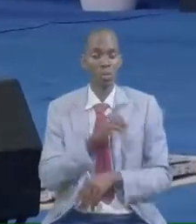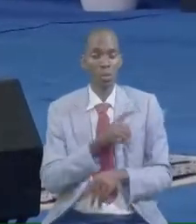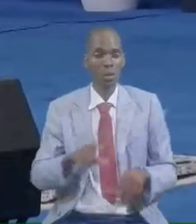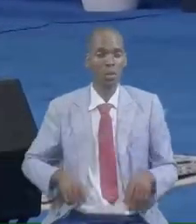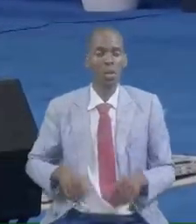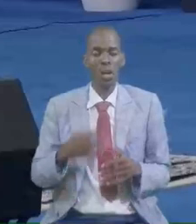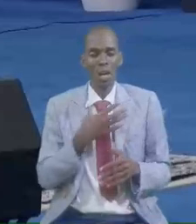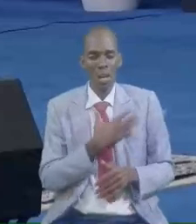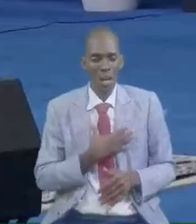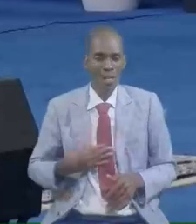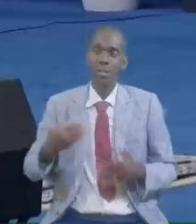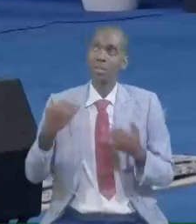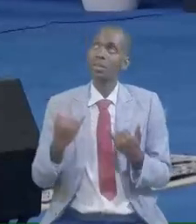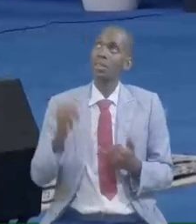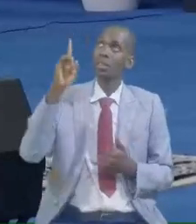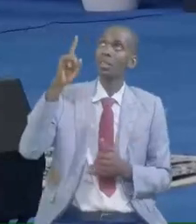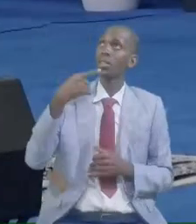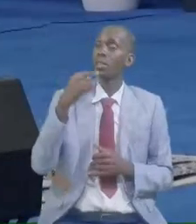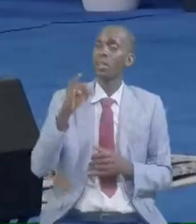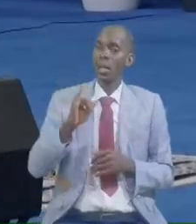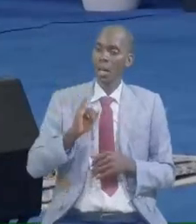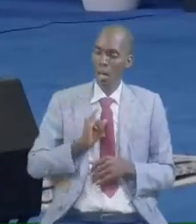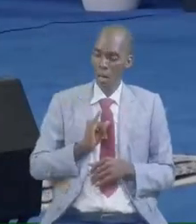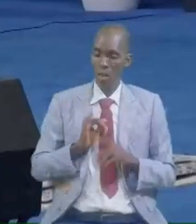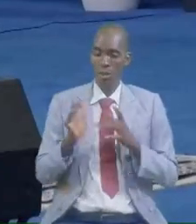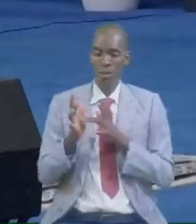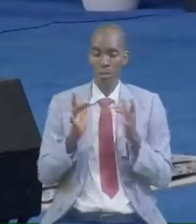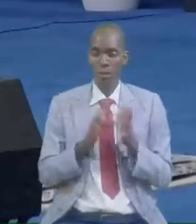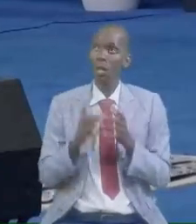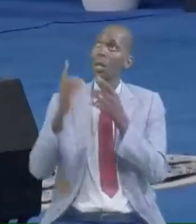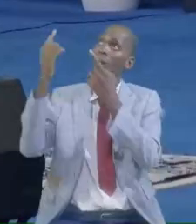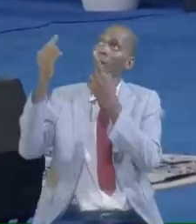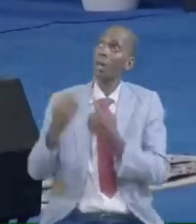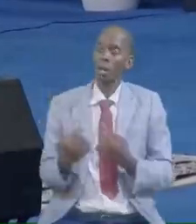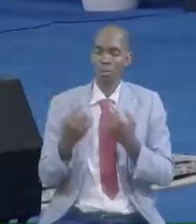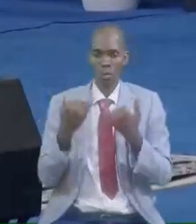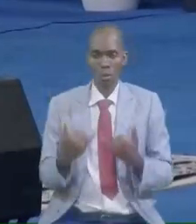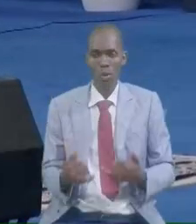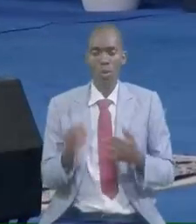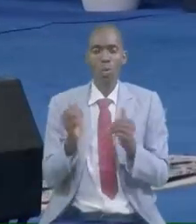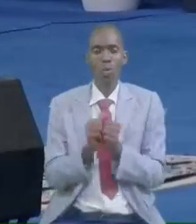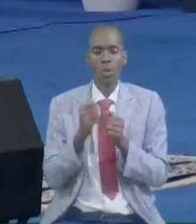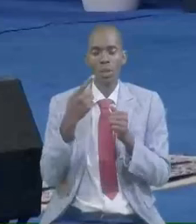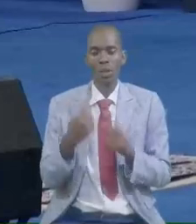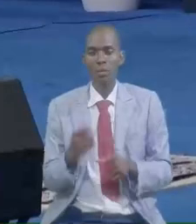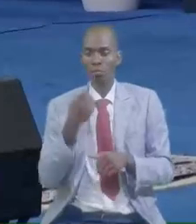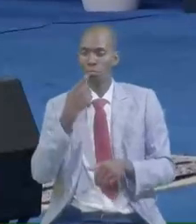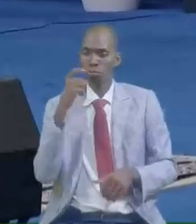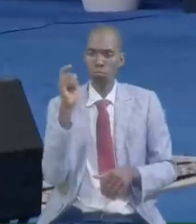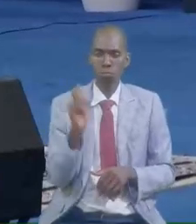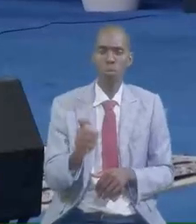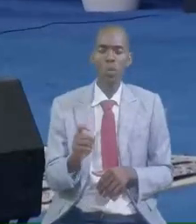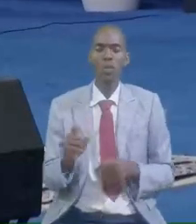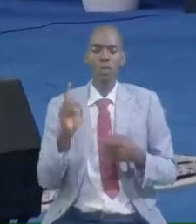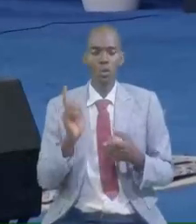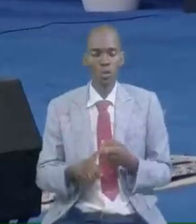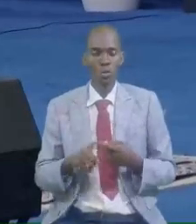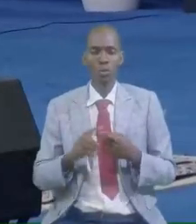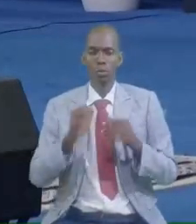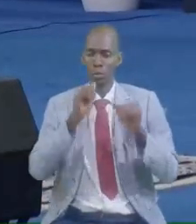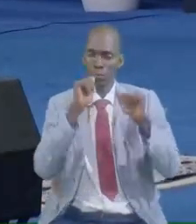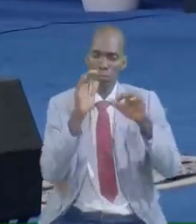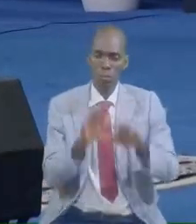maintenant, j'ai reçu l'ordre de bénir avec les bénédictions que Moïse a